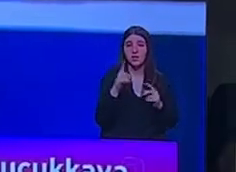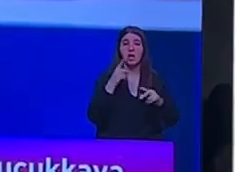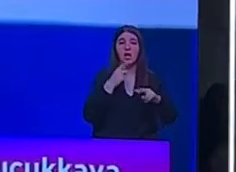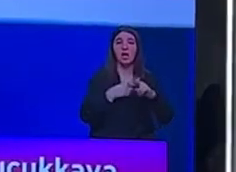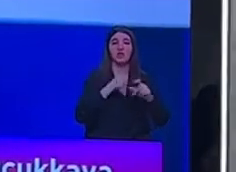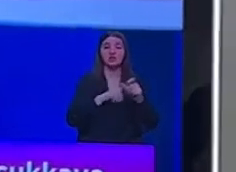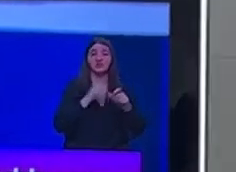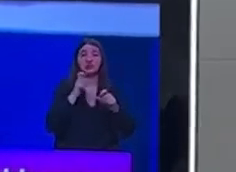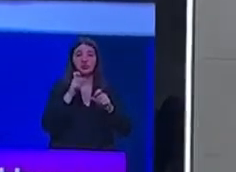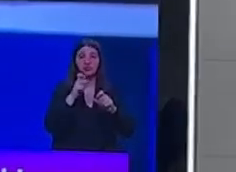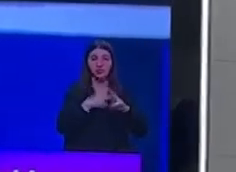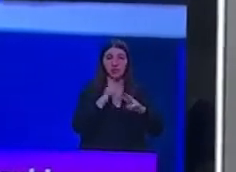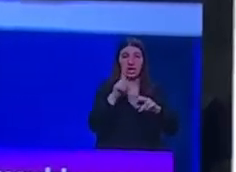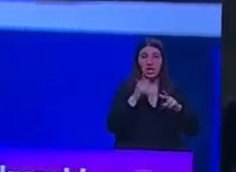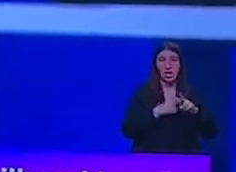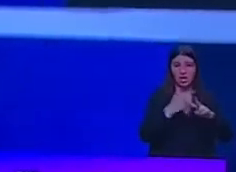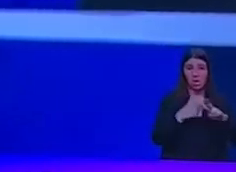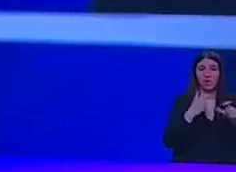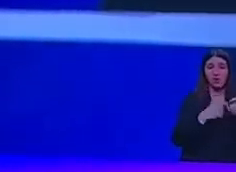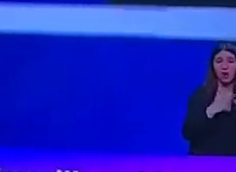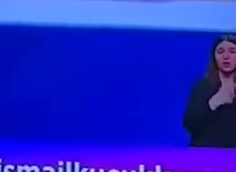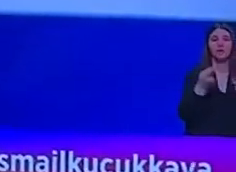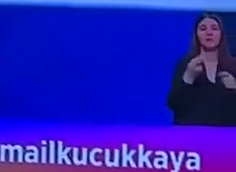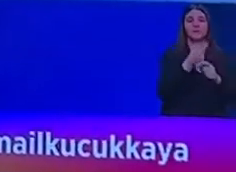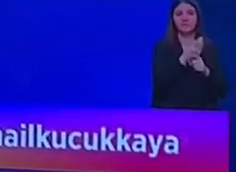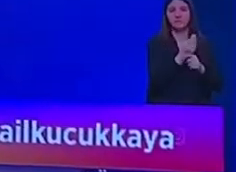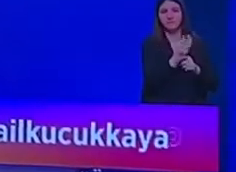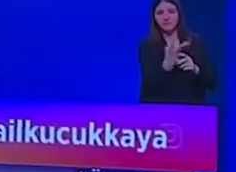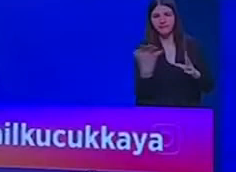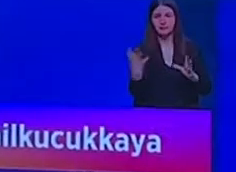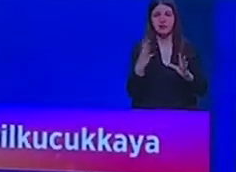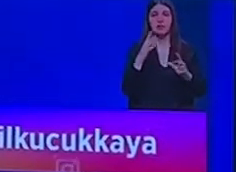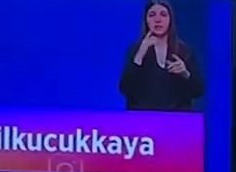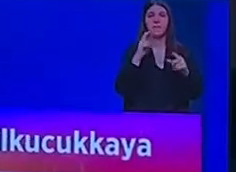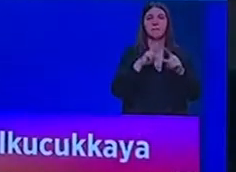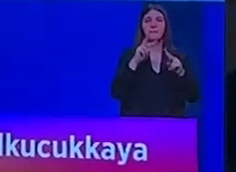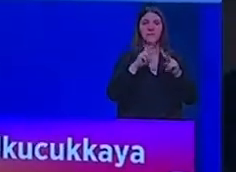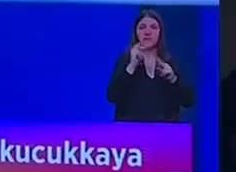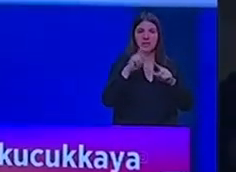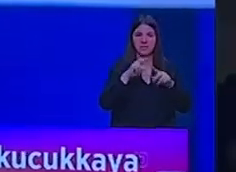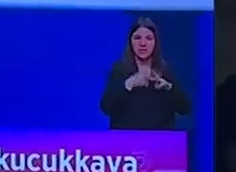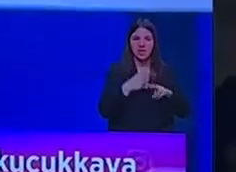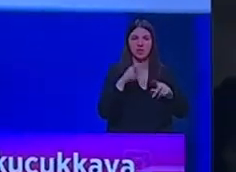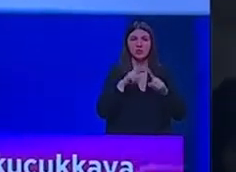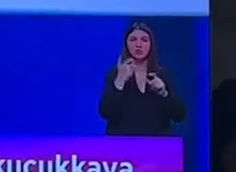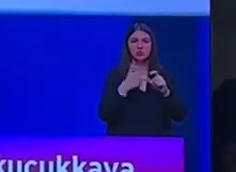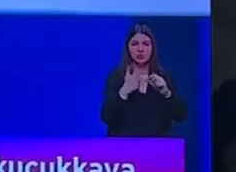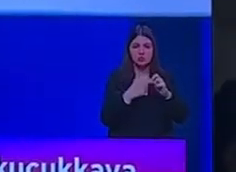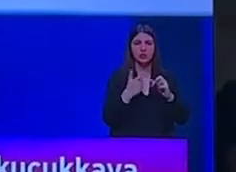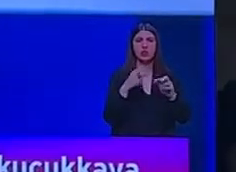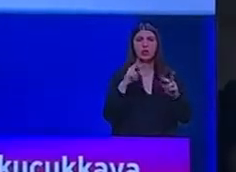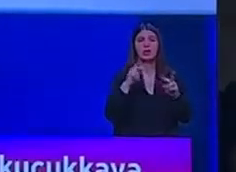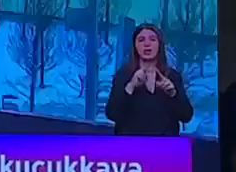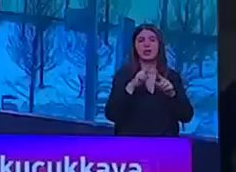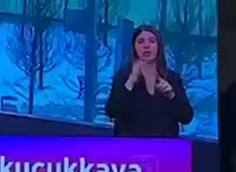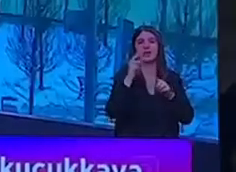Açalya Görgü, Bengi Birgi, Ceylan Kılyar, Kübra Altman, Mine Sıraçe, Nur Öner, Nimet